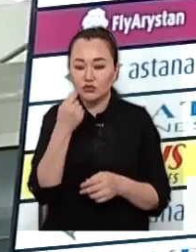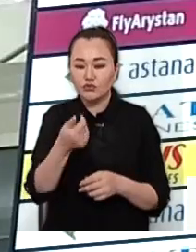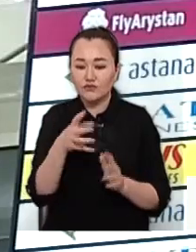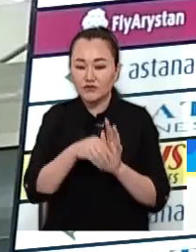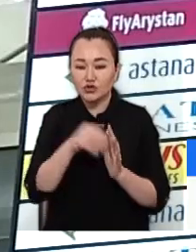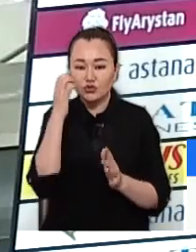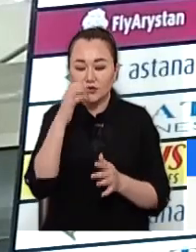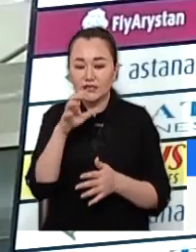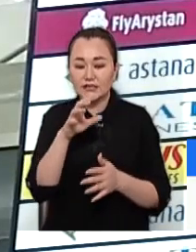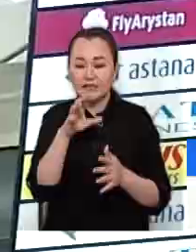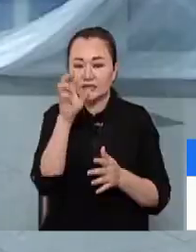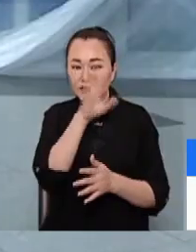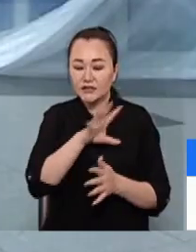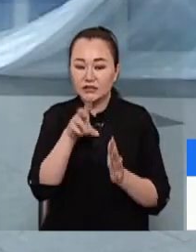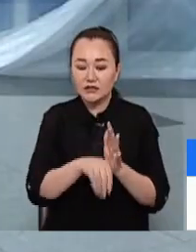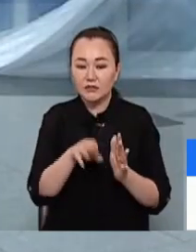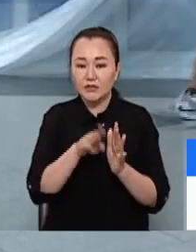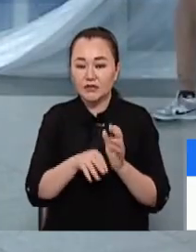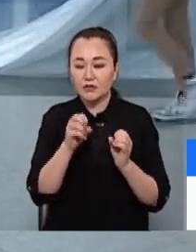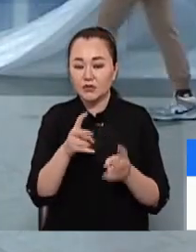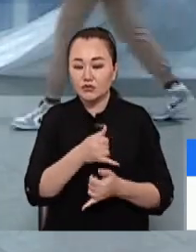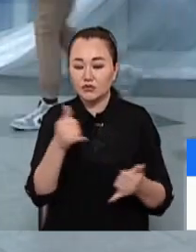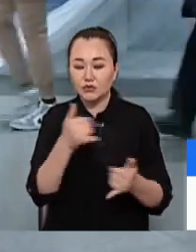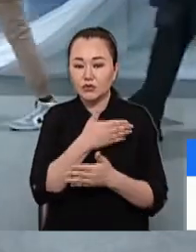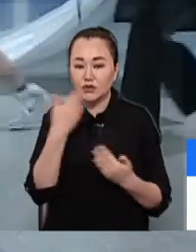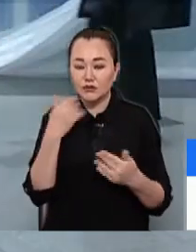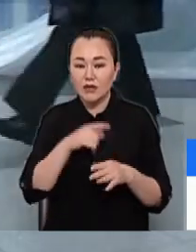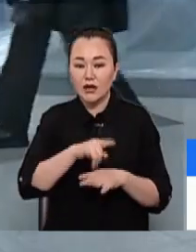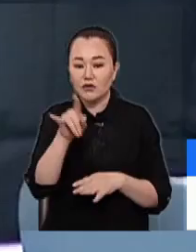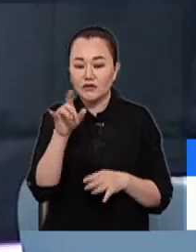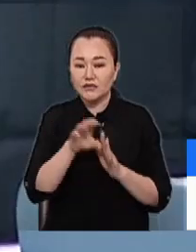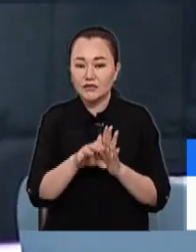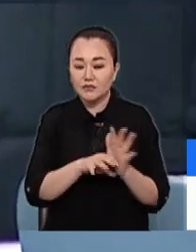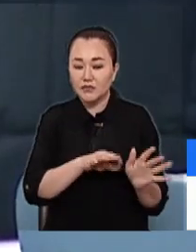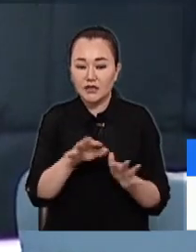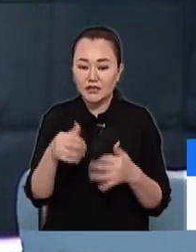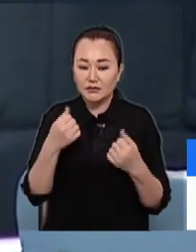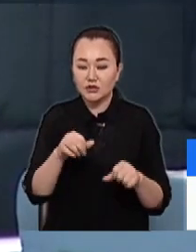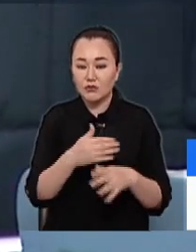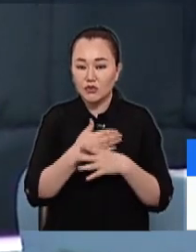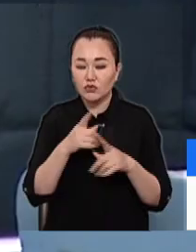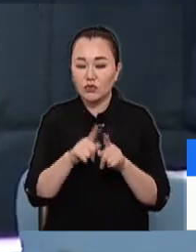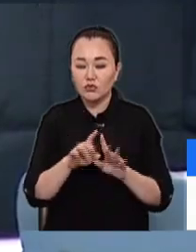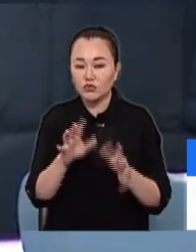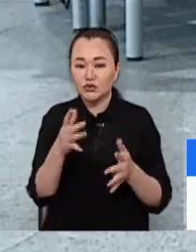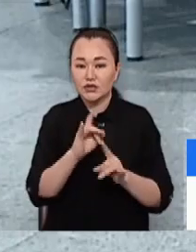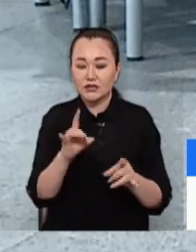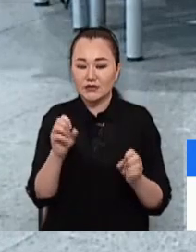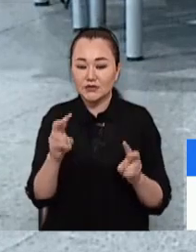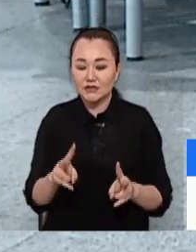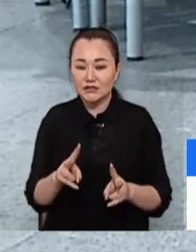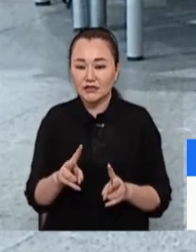в черный список стран, не обеспечивающих безопасность полетов. Системные меры помогли избежать подобного случая, рассказывают